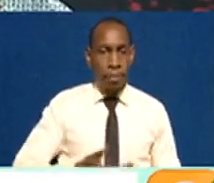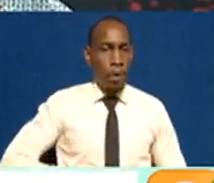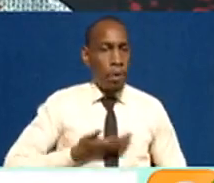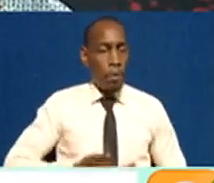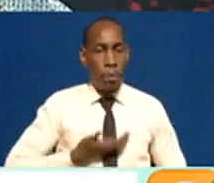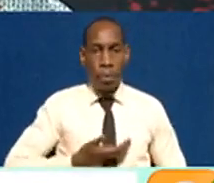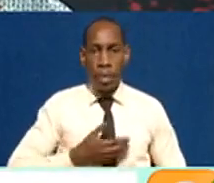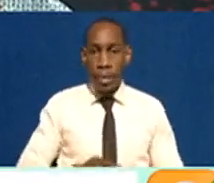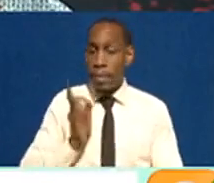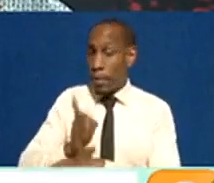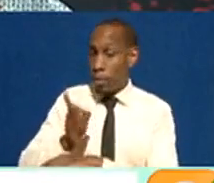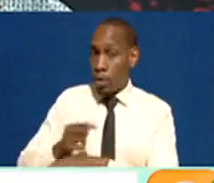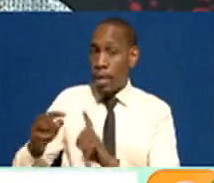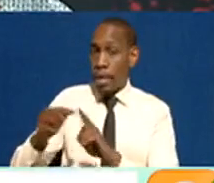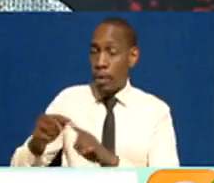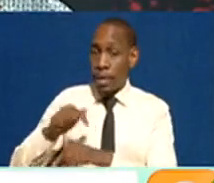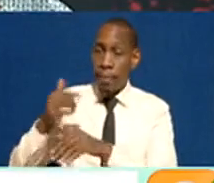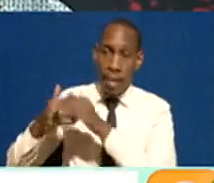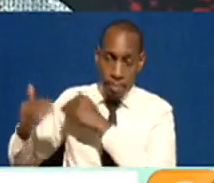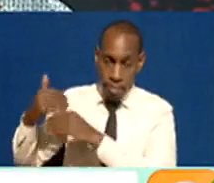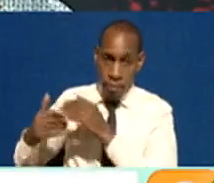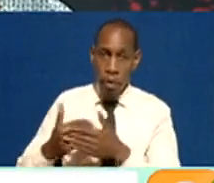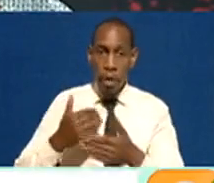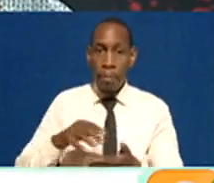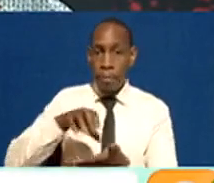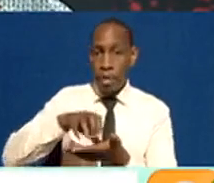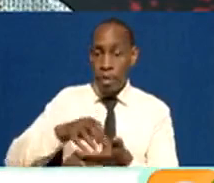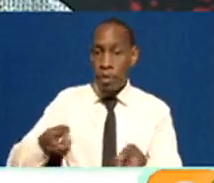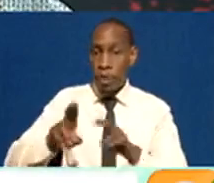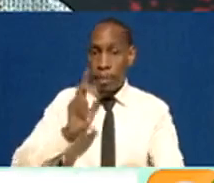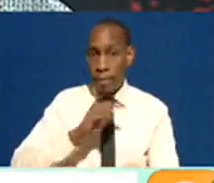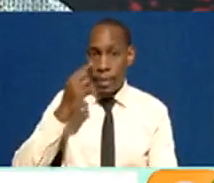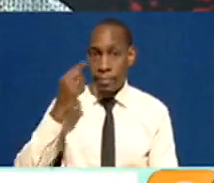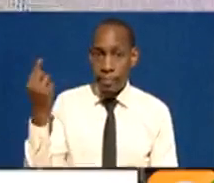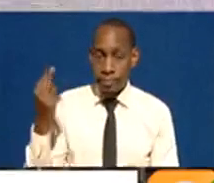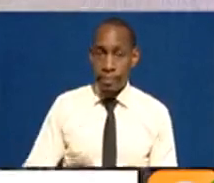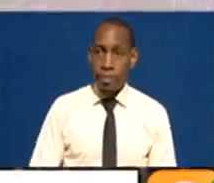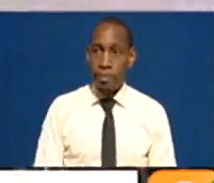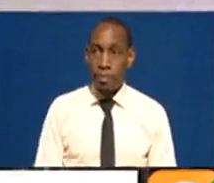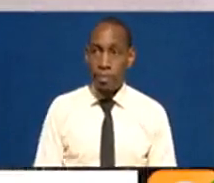hasira na alikuwa ametishia kumuua mara kadhaa kabla ya tukio hilo.